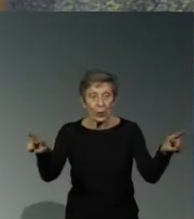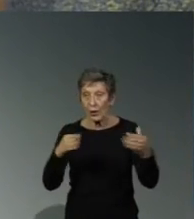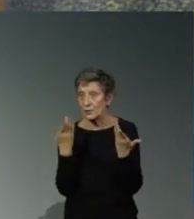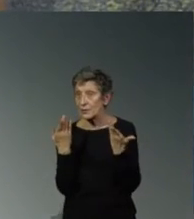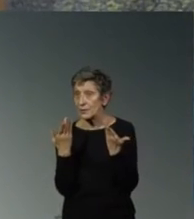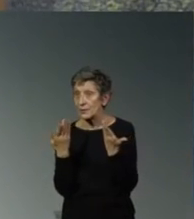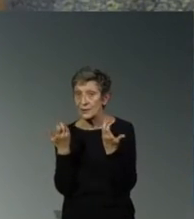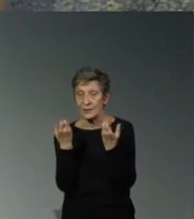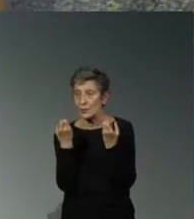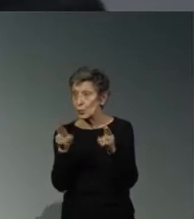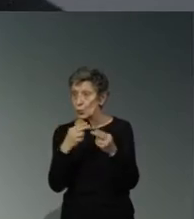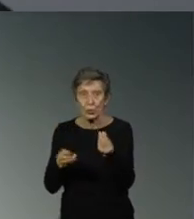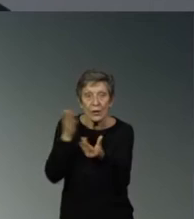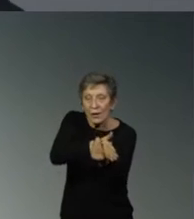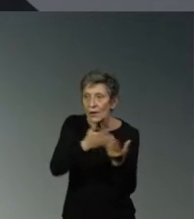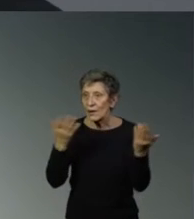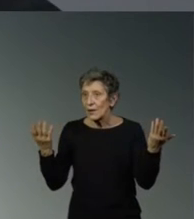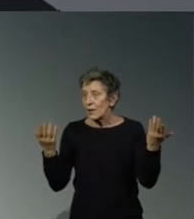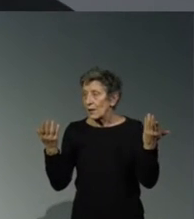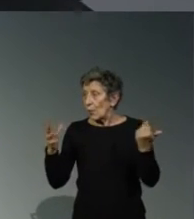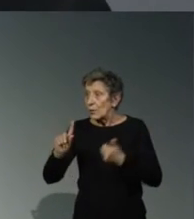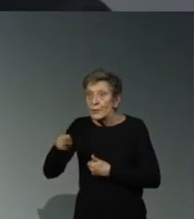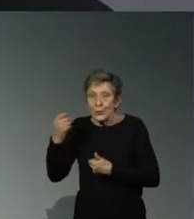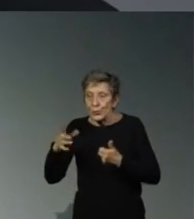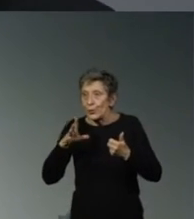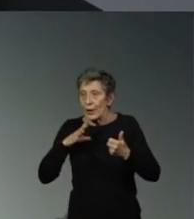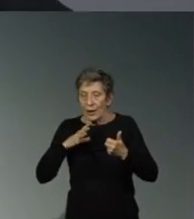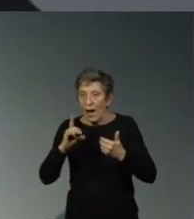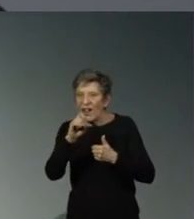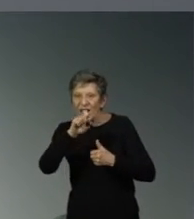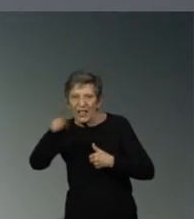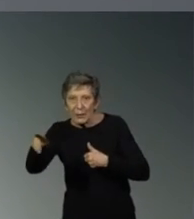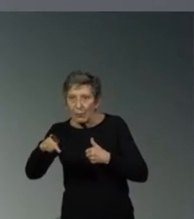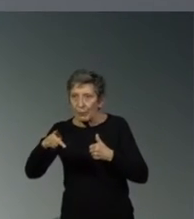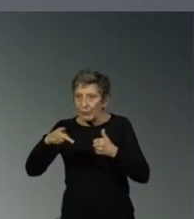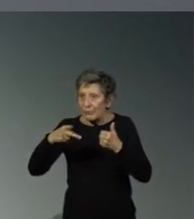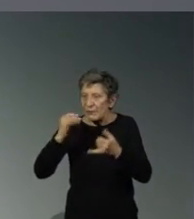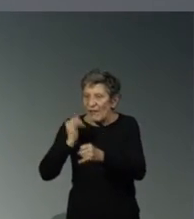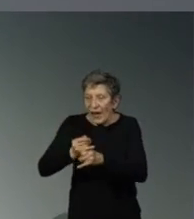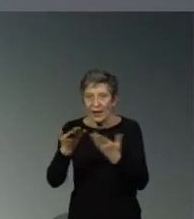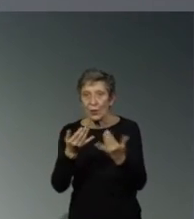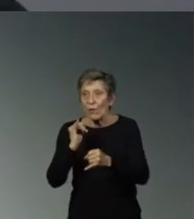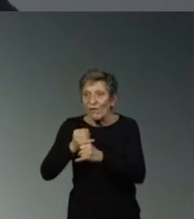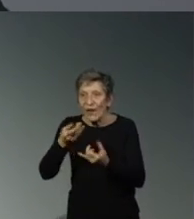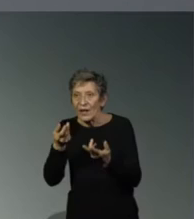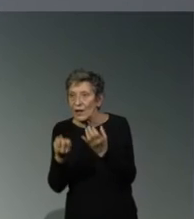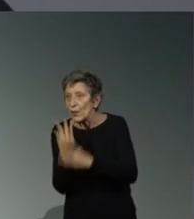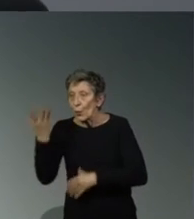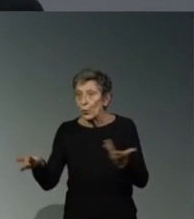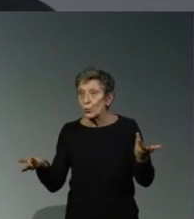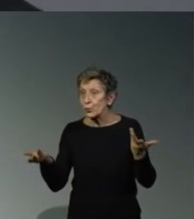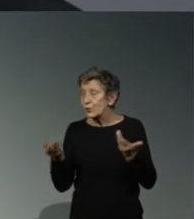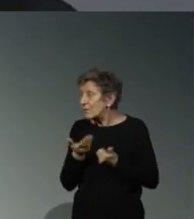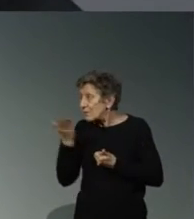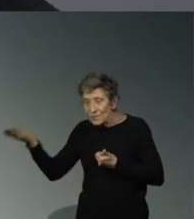aussi les deepfakes, c'est aussi les fake news, etc. Est-ce que vous les envisagez un tout petit peu différemment, justement, ces questions de deepfakes,